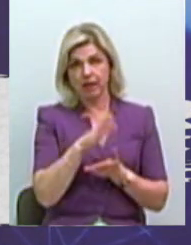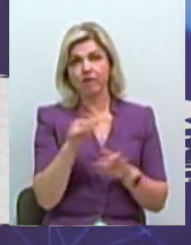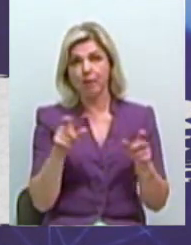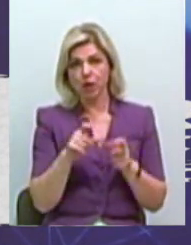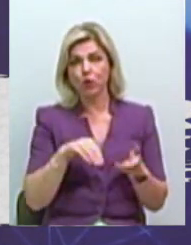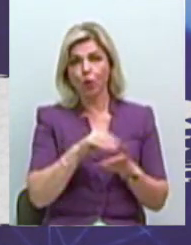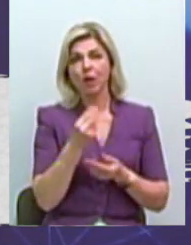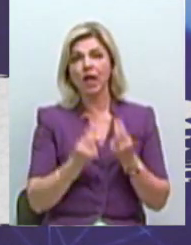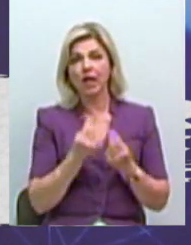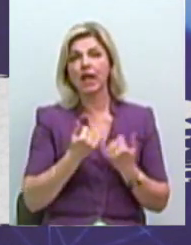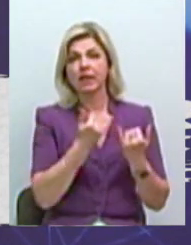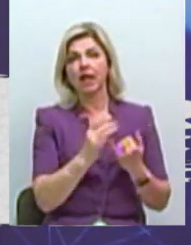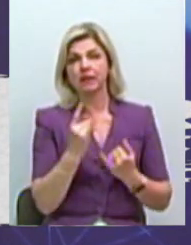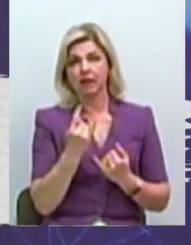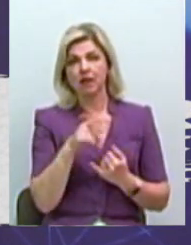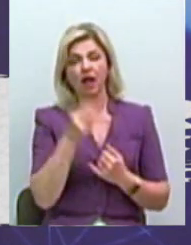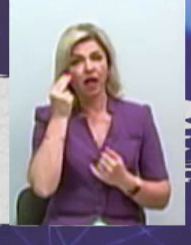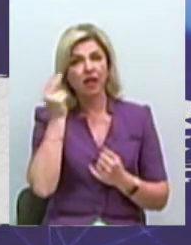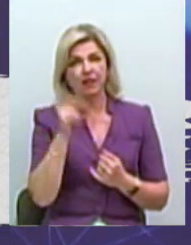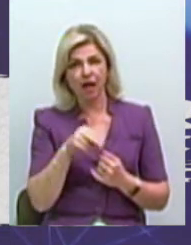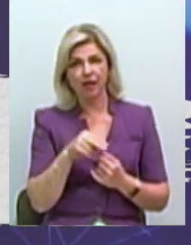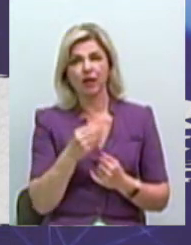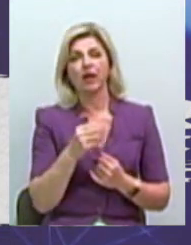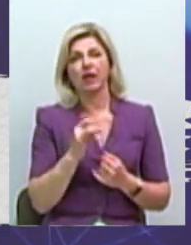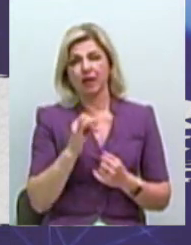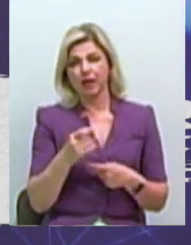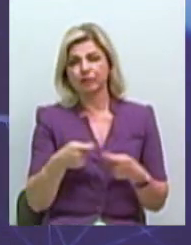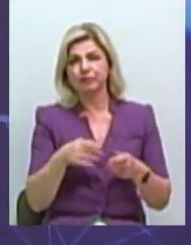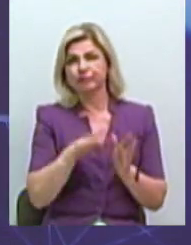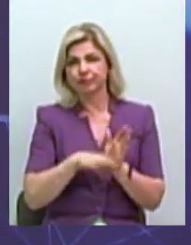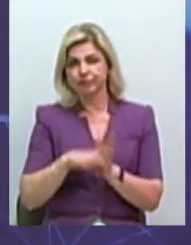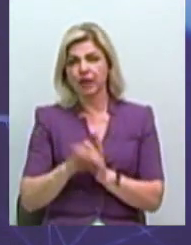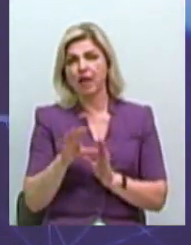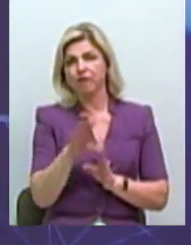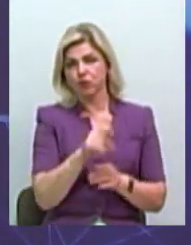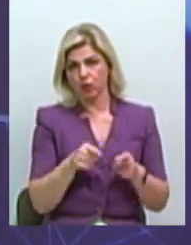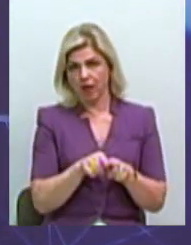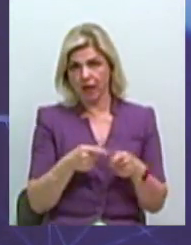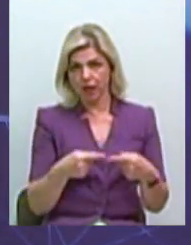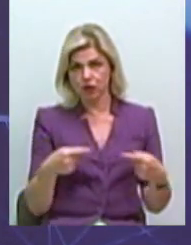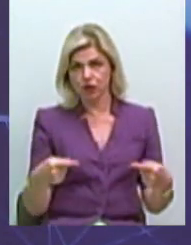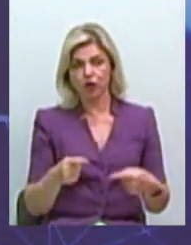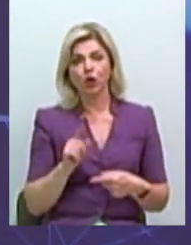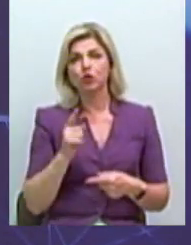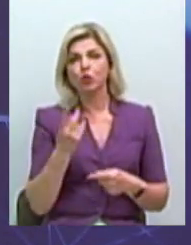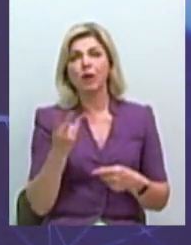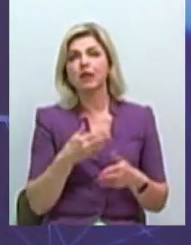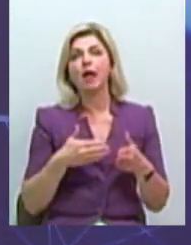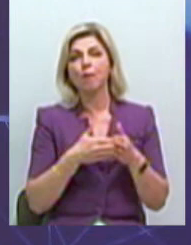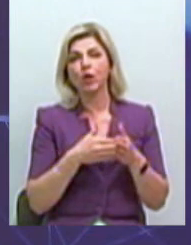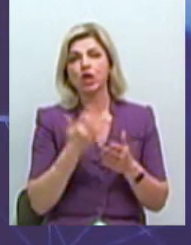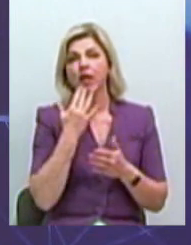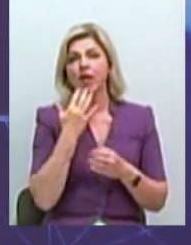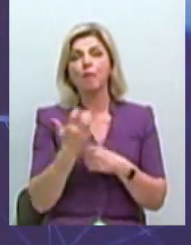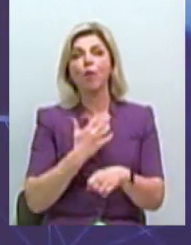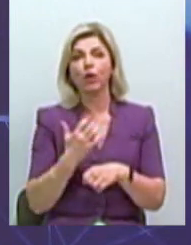у нас як не китайський, вибачте за слово «шерпотреб», так все таке інше. Чому потрібно обмежувати імпорт?